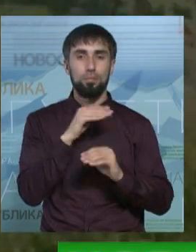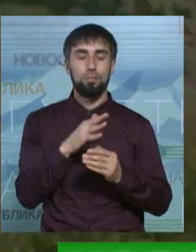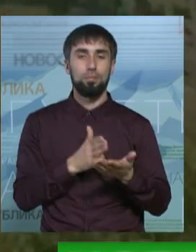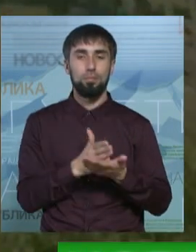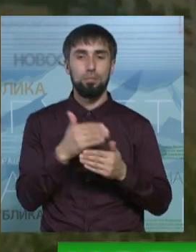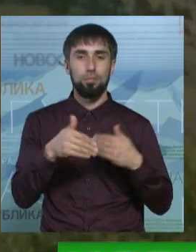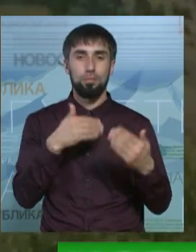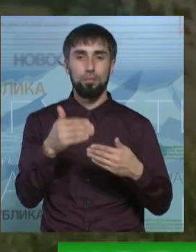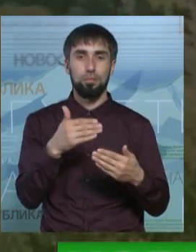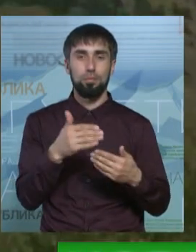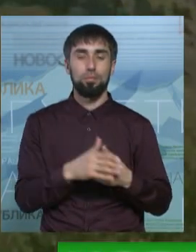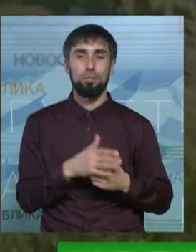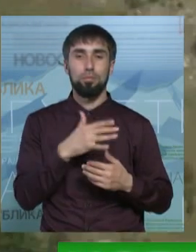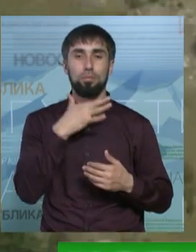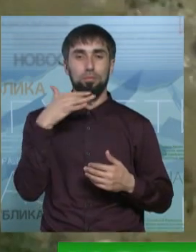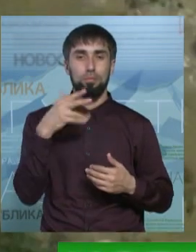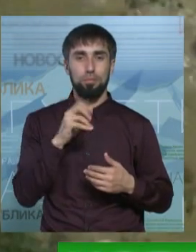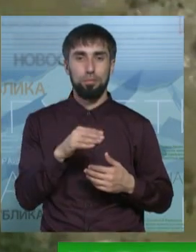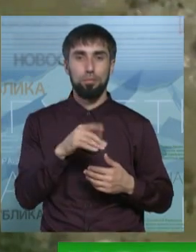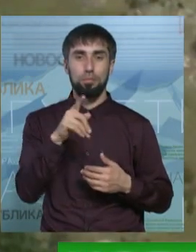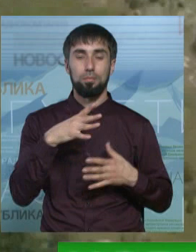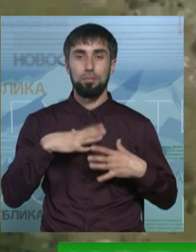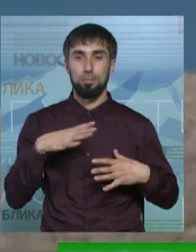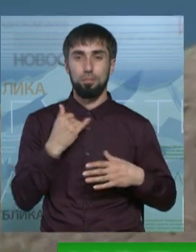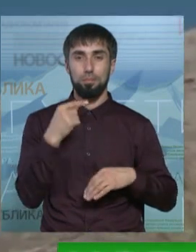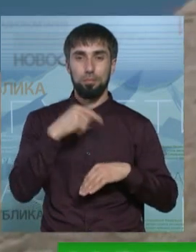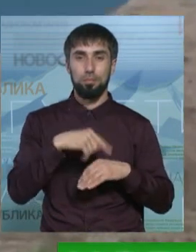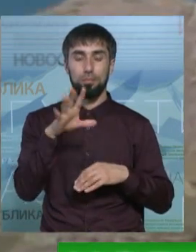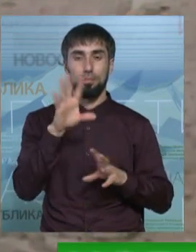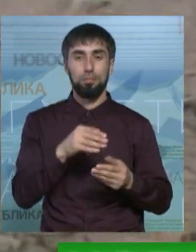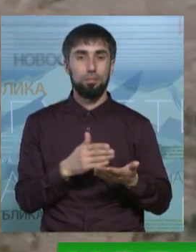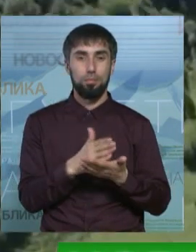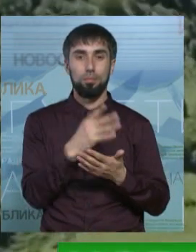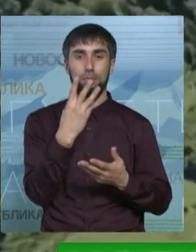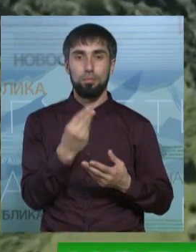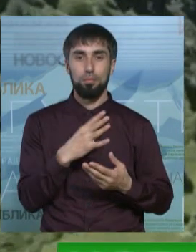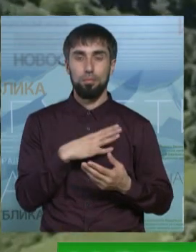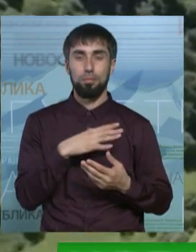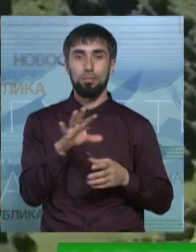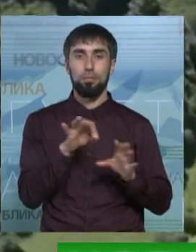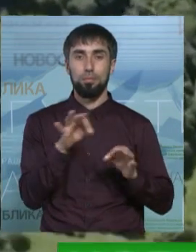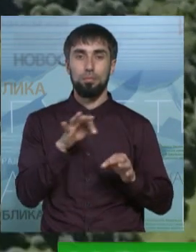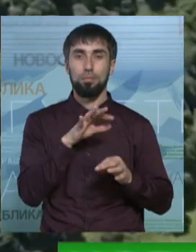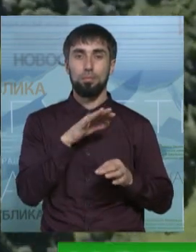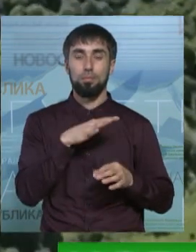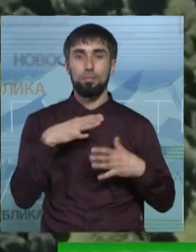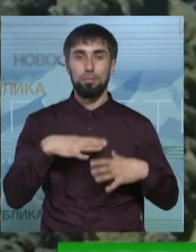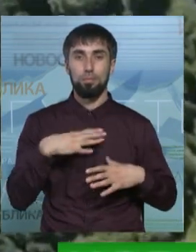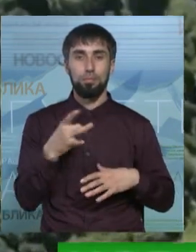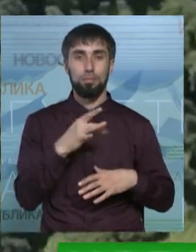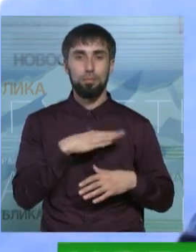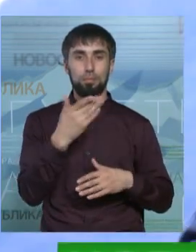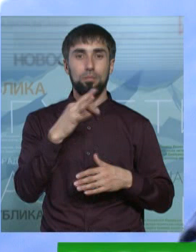лет. В этот раз геолокацией тест-драйва стал Кавказ. Весь этот маршрут за 3 дня. Выбор в пользу Кавказских республик был сделан по